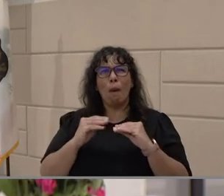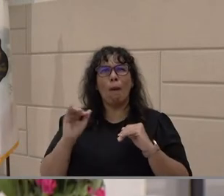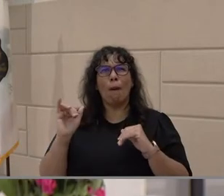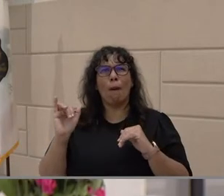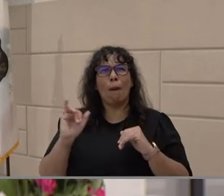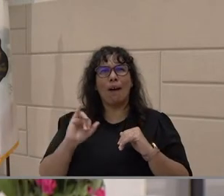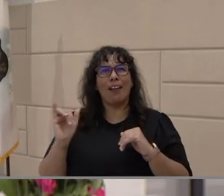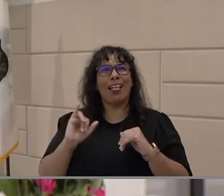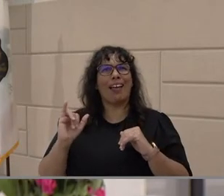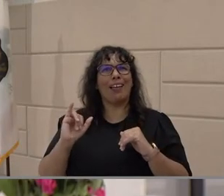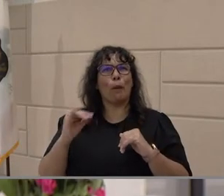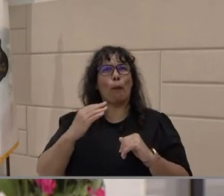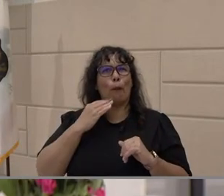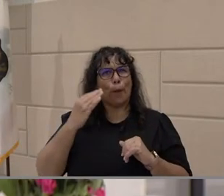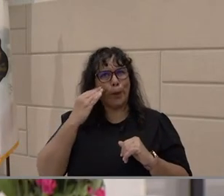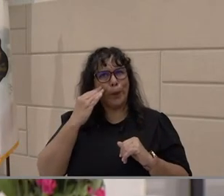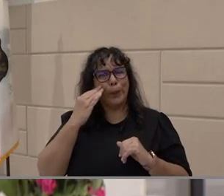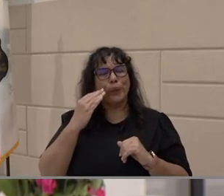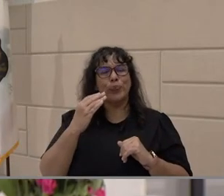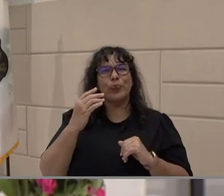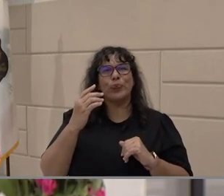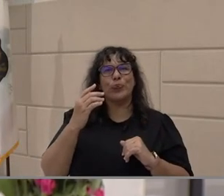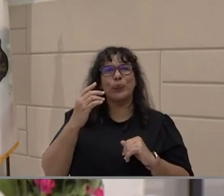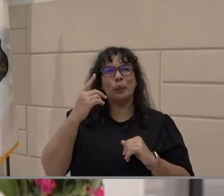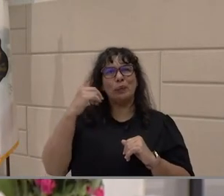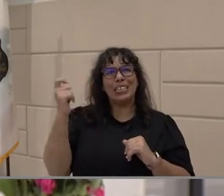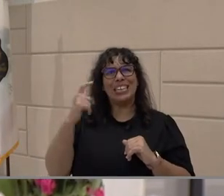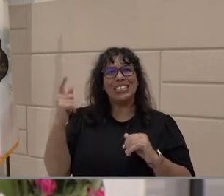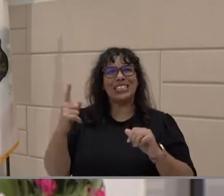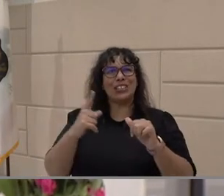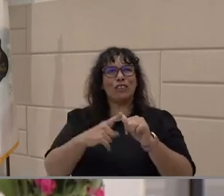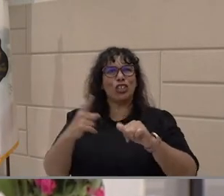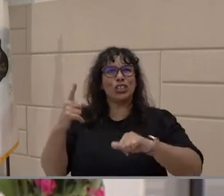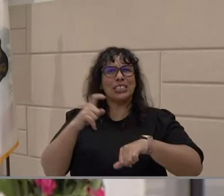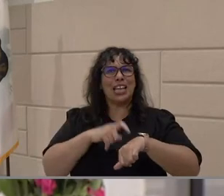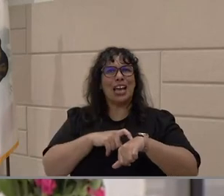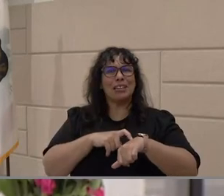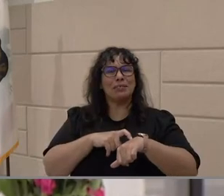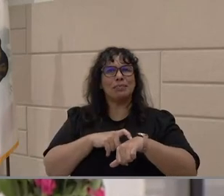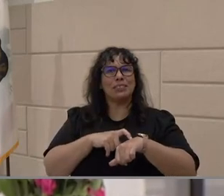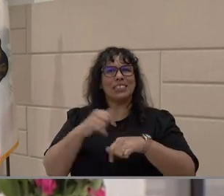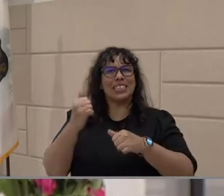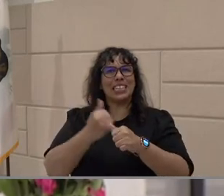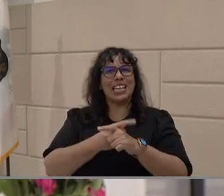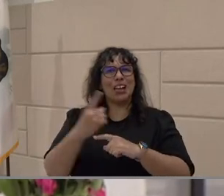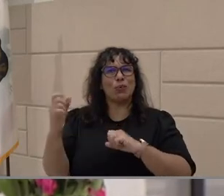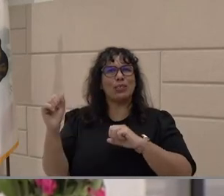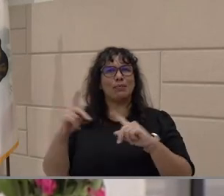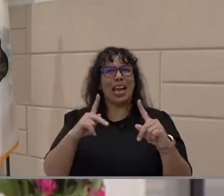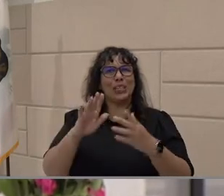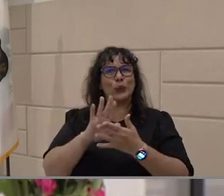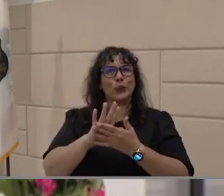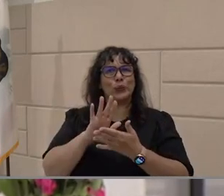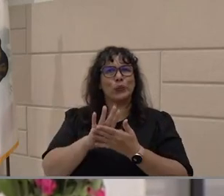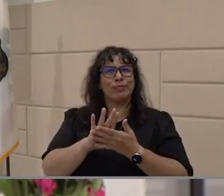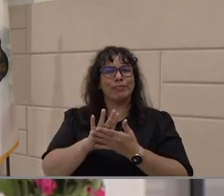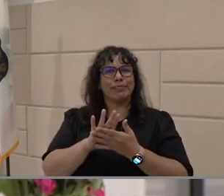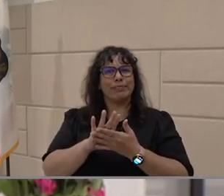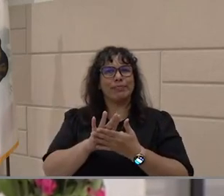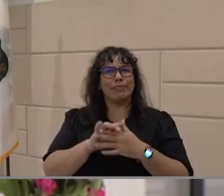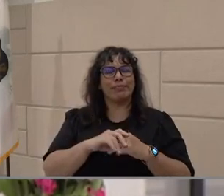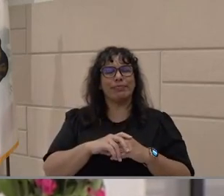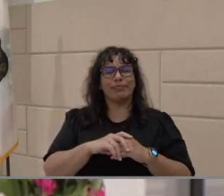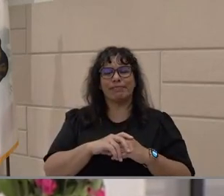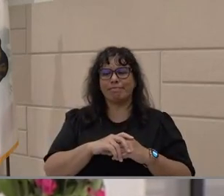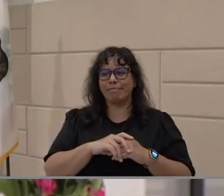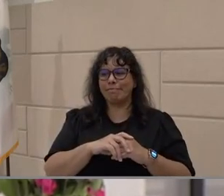ในทั้งไงนี่คือทาวิหะโดยเจตลอบมอบเตะกันแต่ตลอบมอบเตะเตี้ยปีปรูไอยังคืนทา